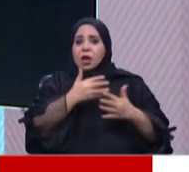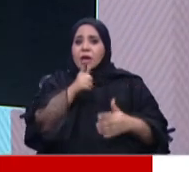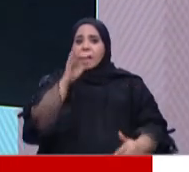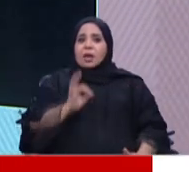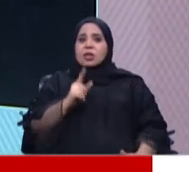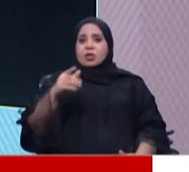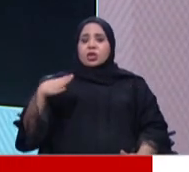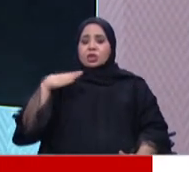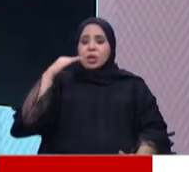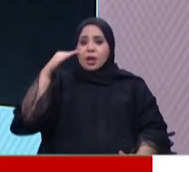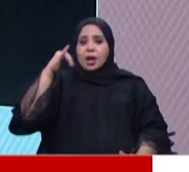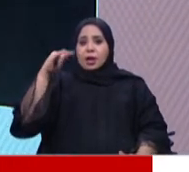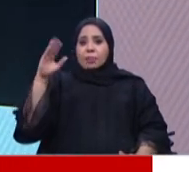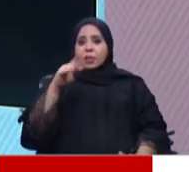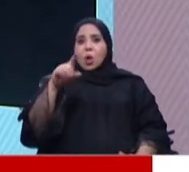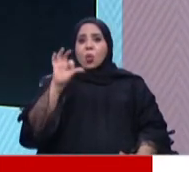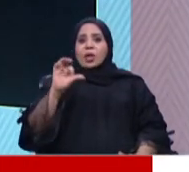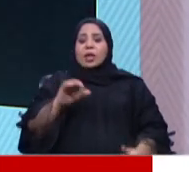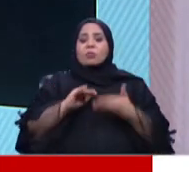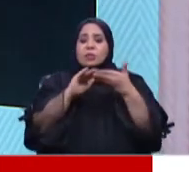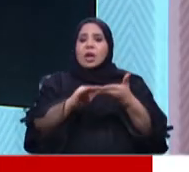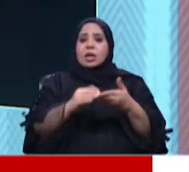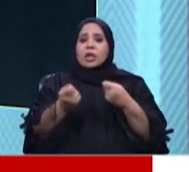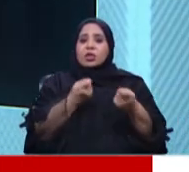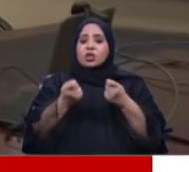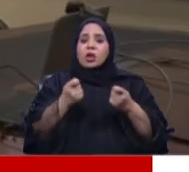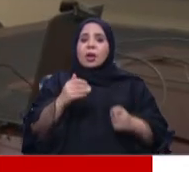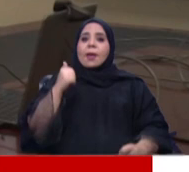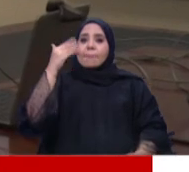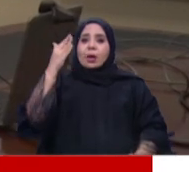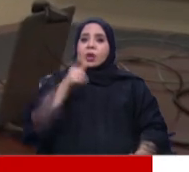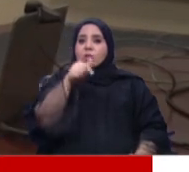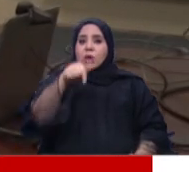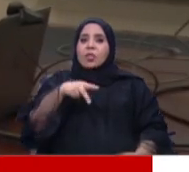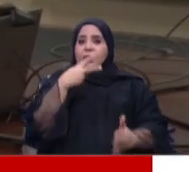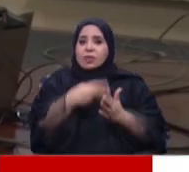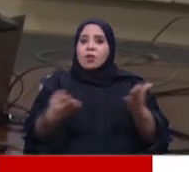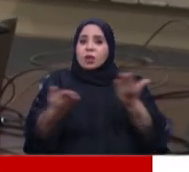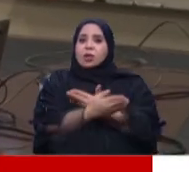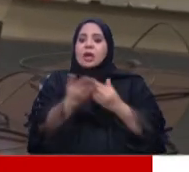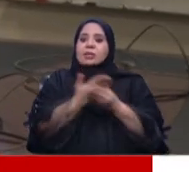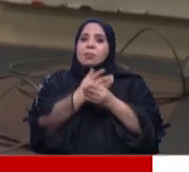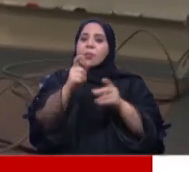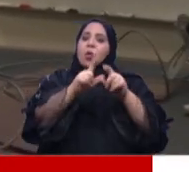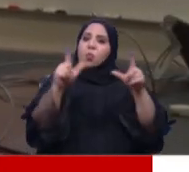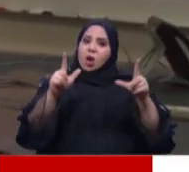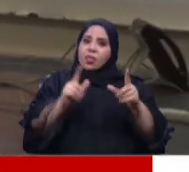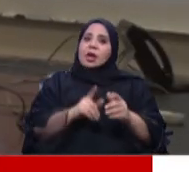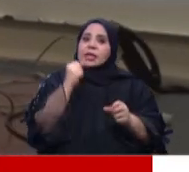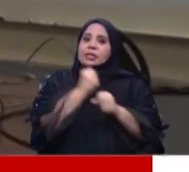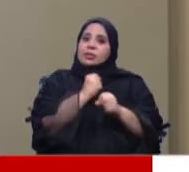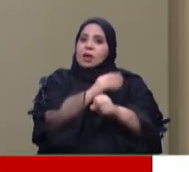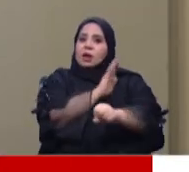بن سلمان الخليفة الوكيل المساعد للتجارة المحلية والخارجية أن هذه الاتفاقية تأتي ثمرة